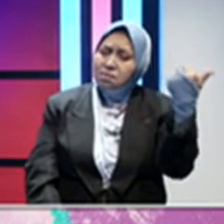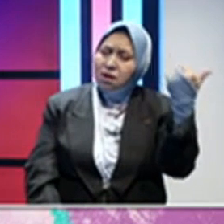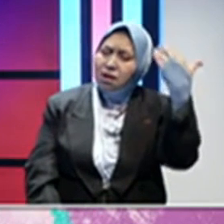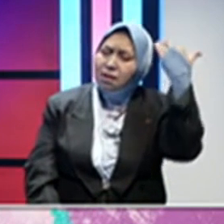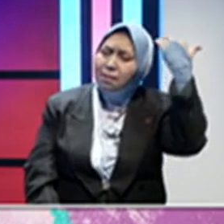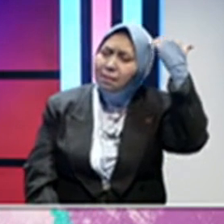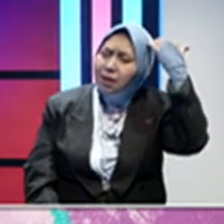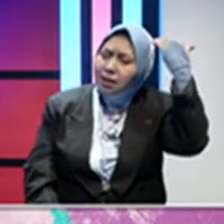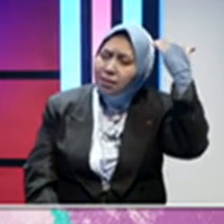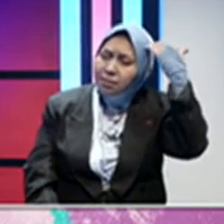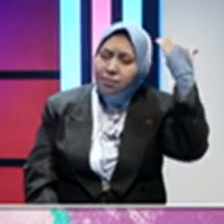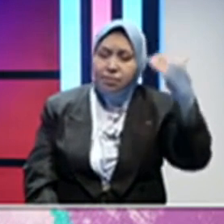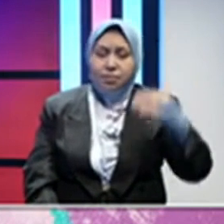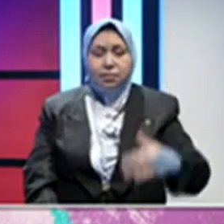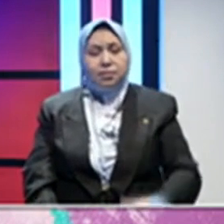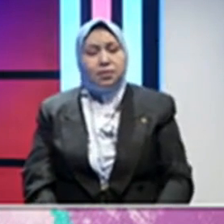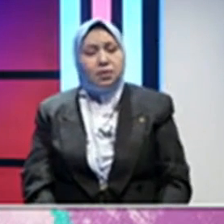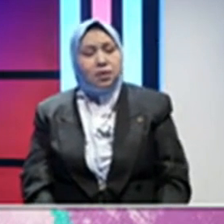عندي،